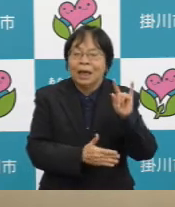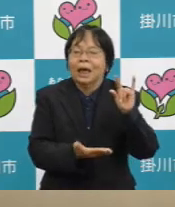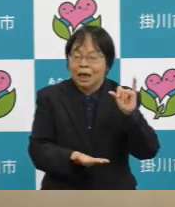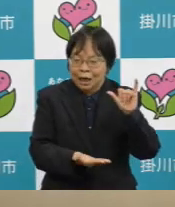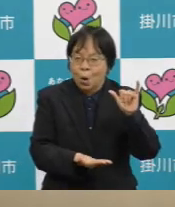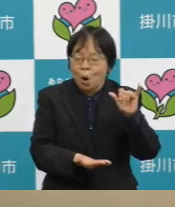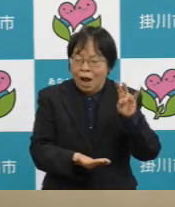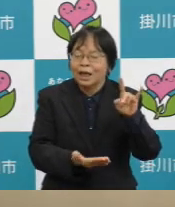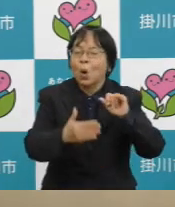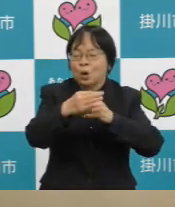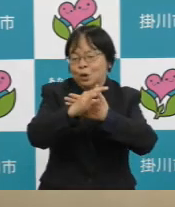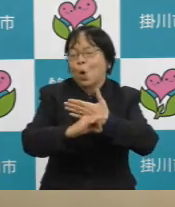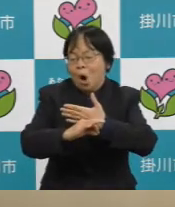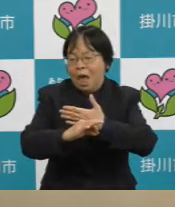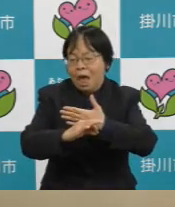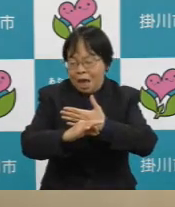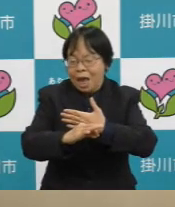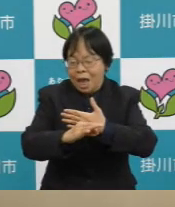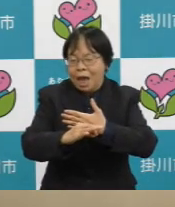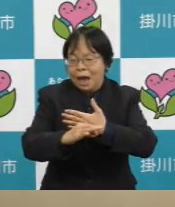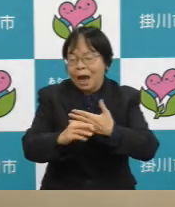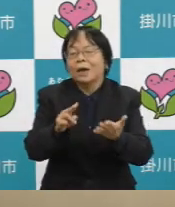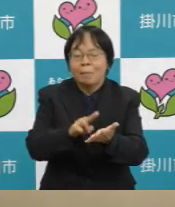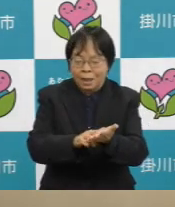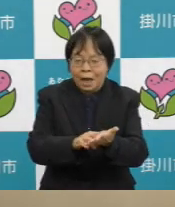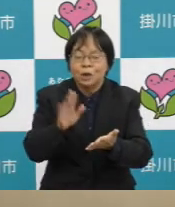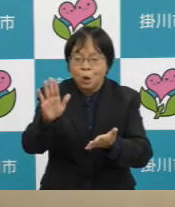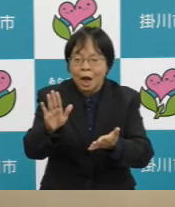住民投票条例、これはもう、